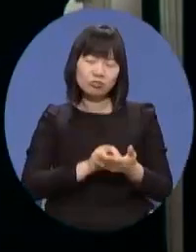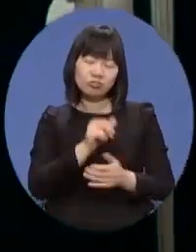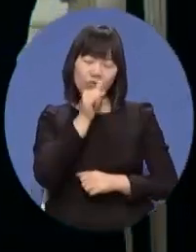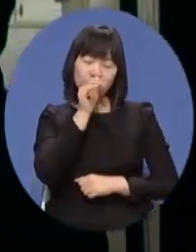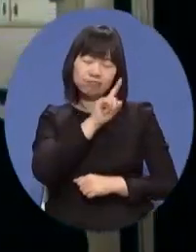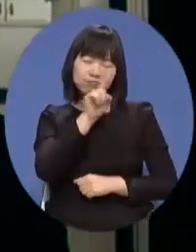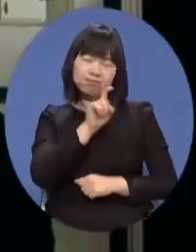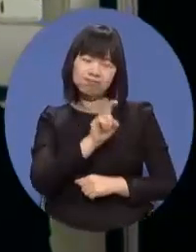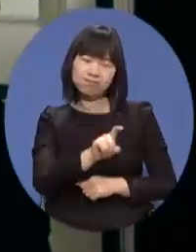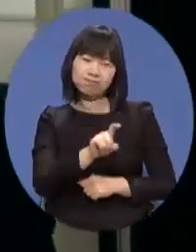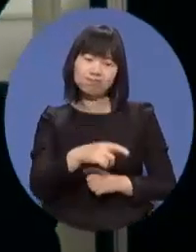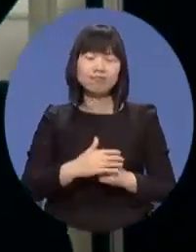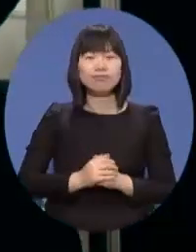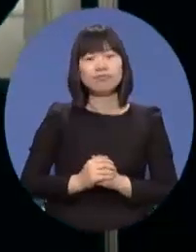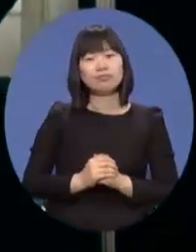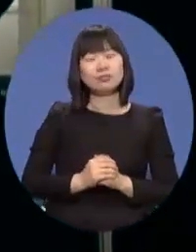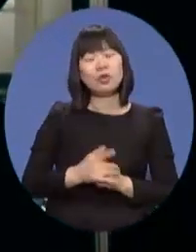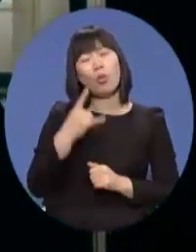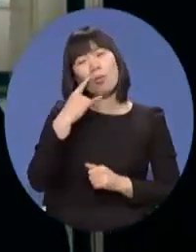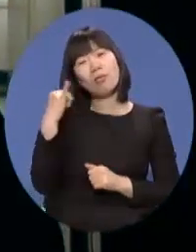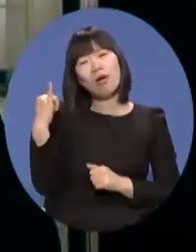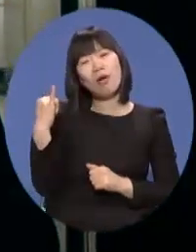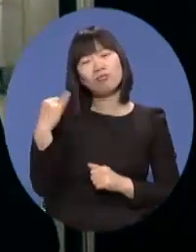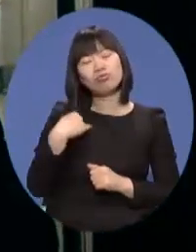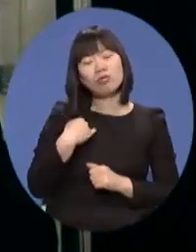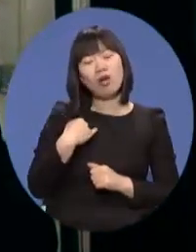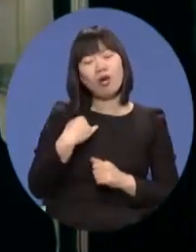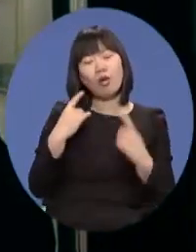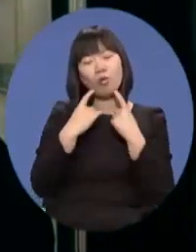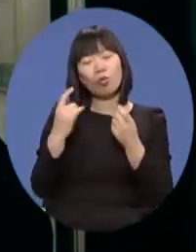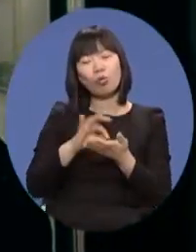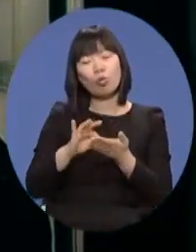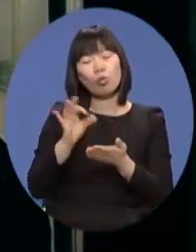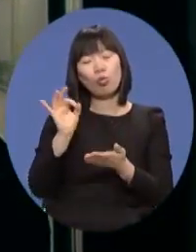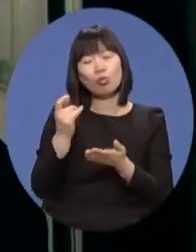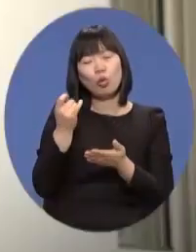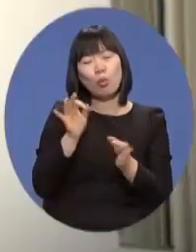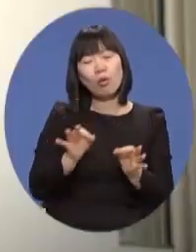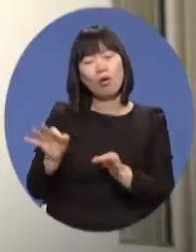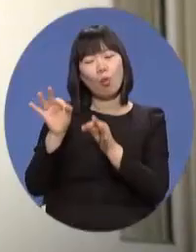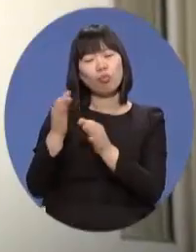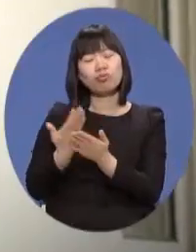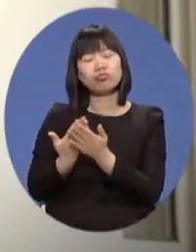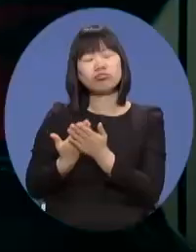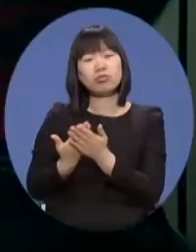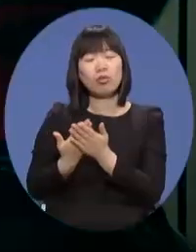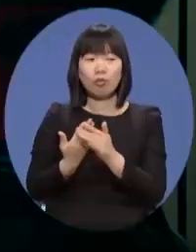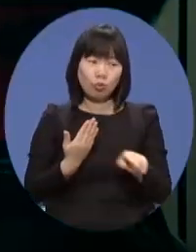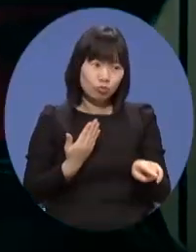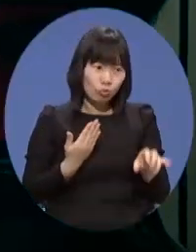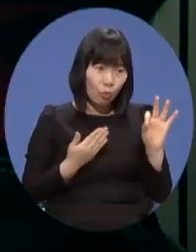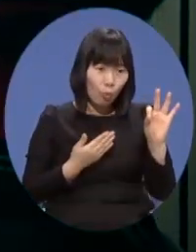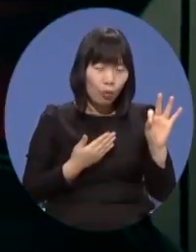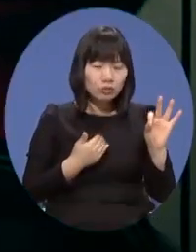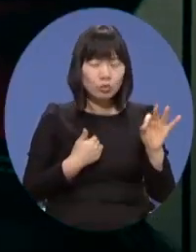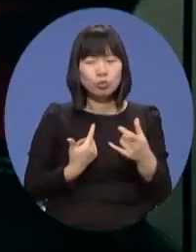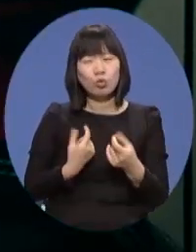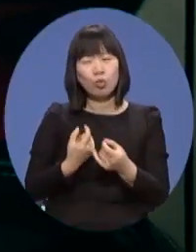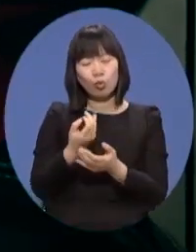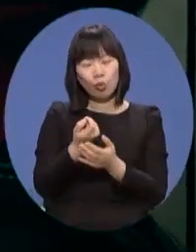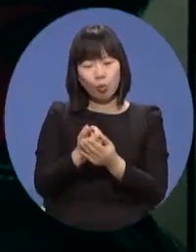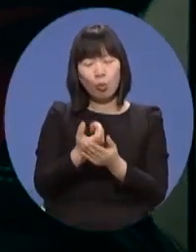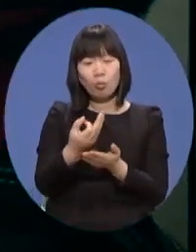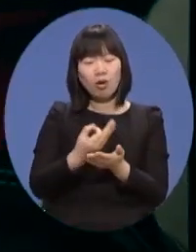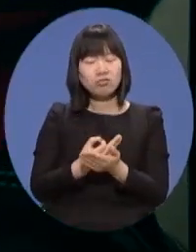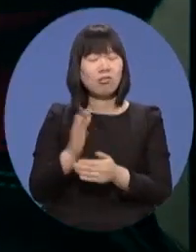있을까요? 엄마, 나 용돈 좀만 올려주세요. 용돈? 저처럼 조그만